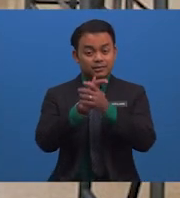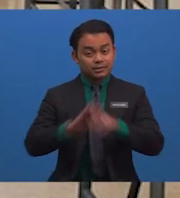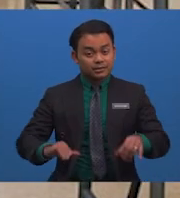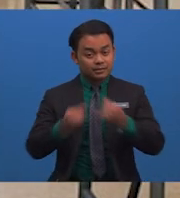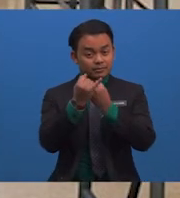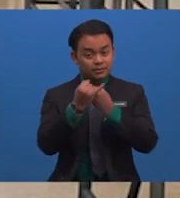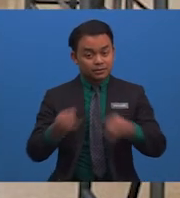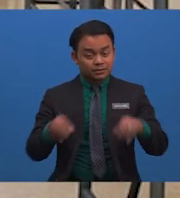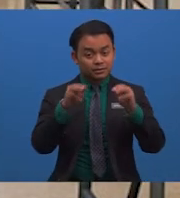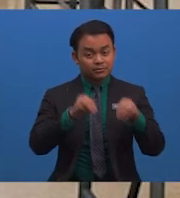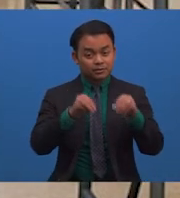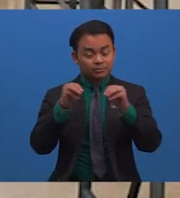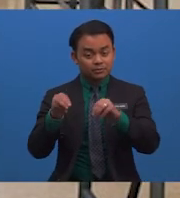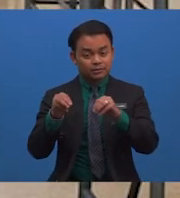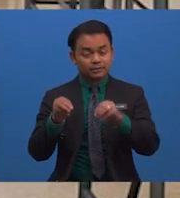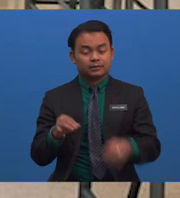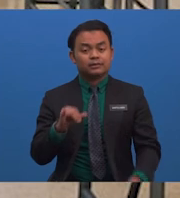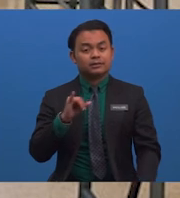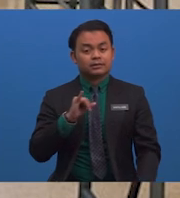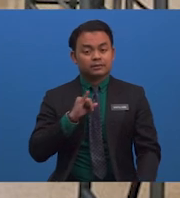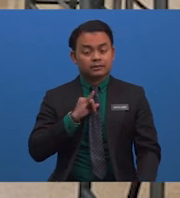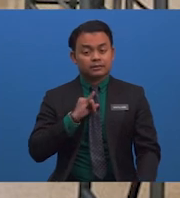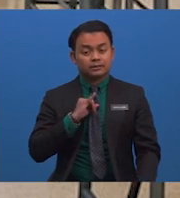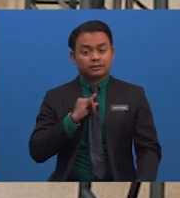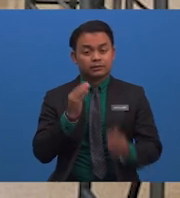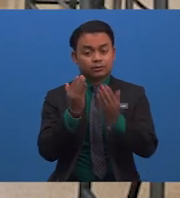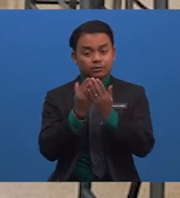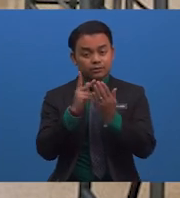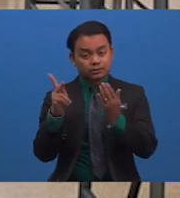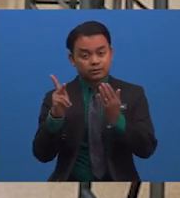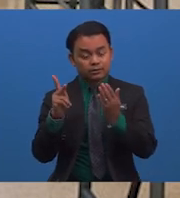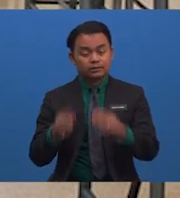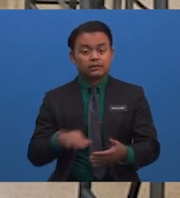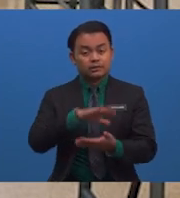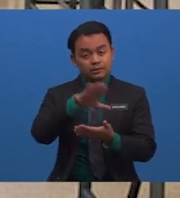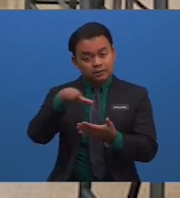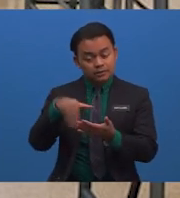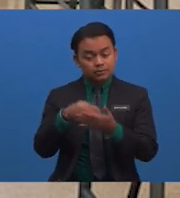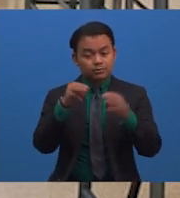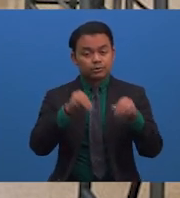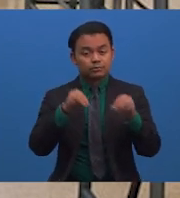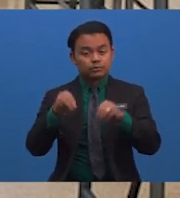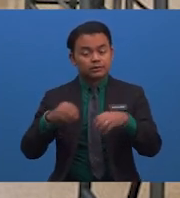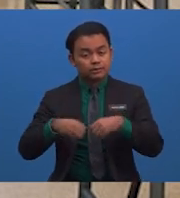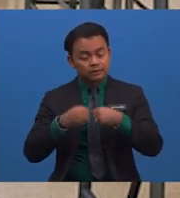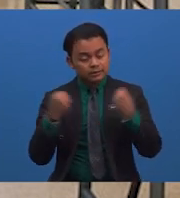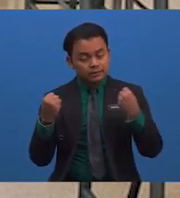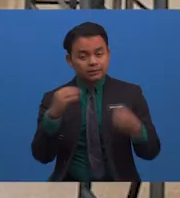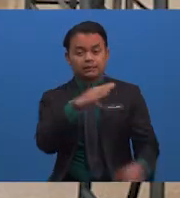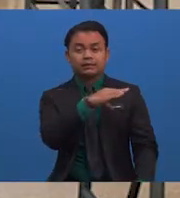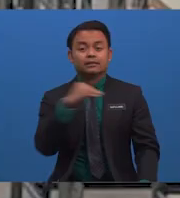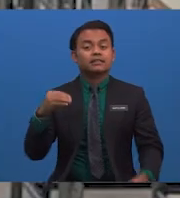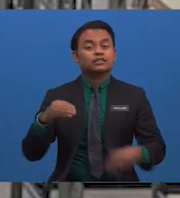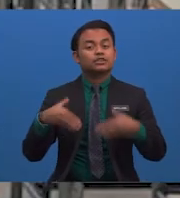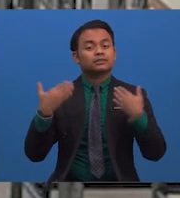Salam sejahtera murid-murid. Saya doakan semoga semua murid sihat dan